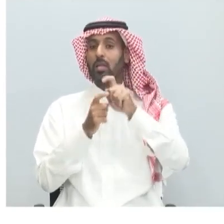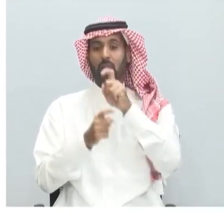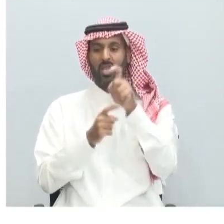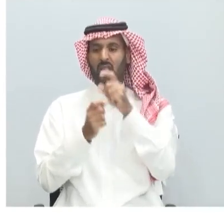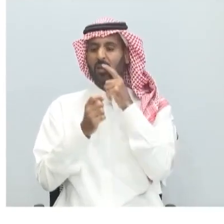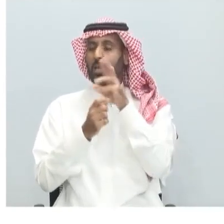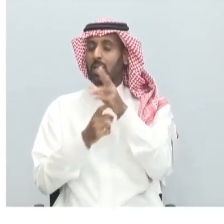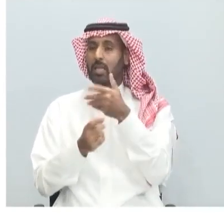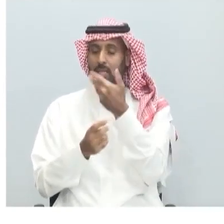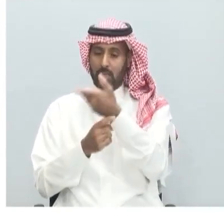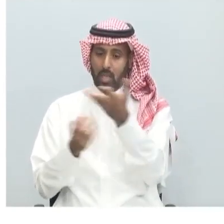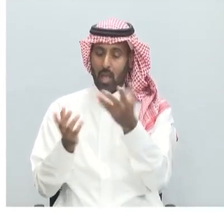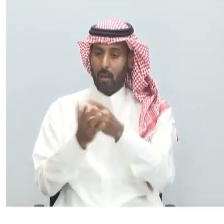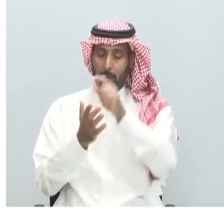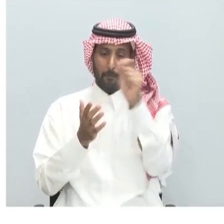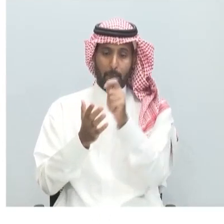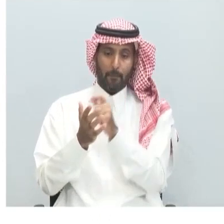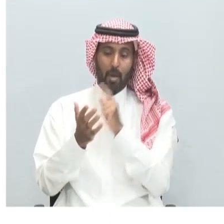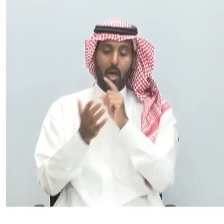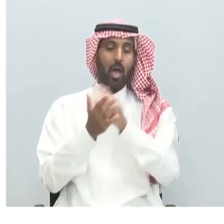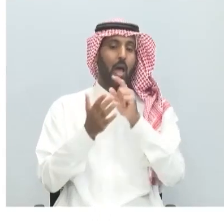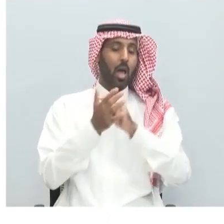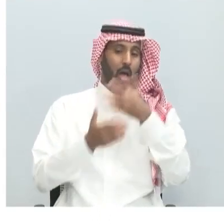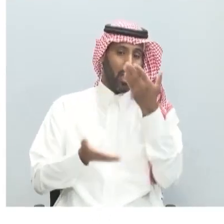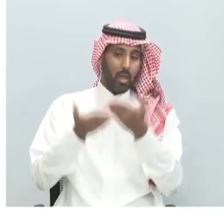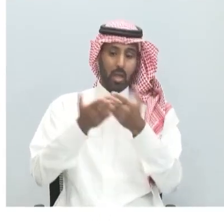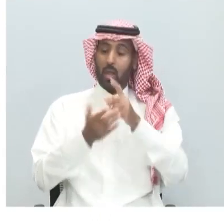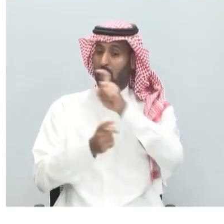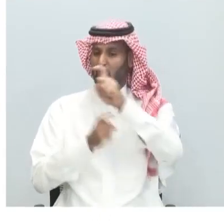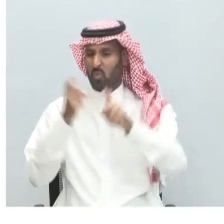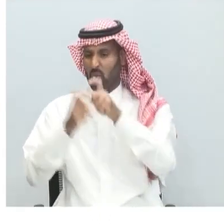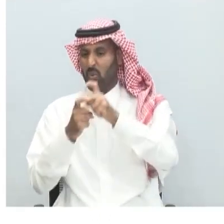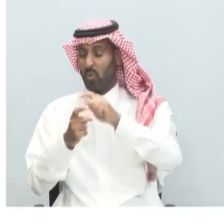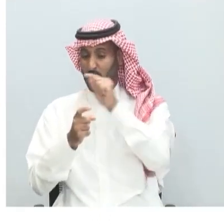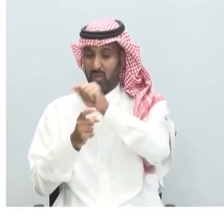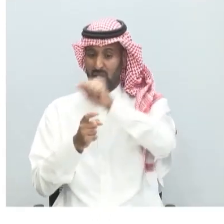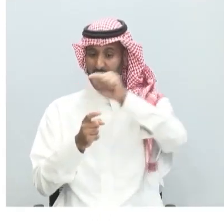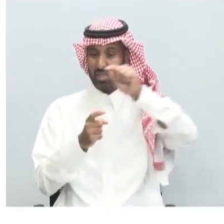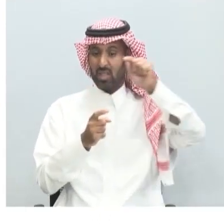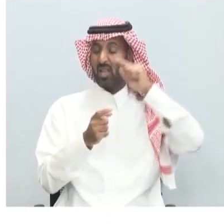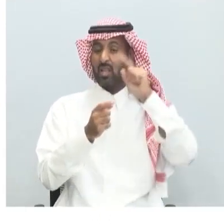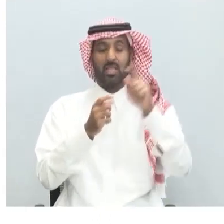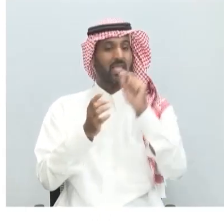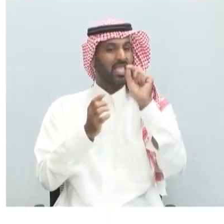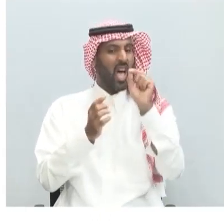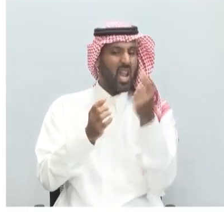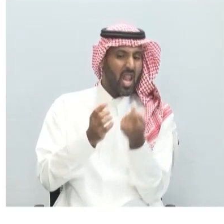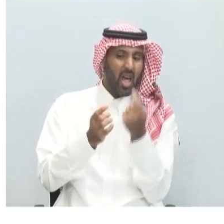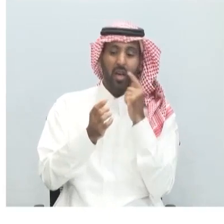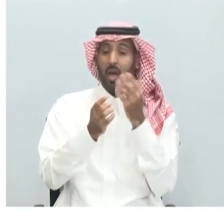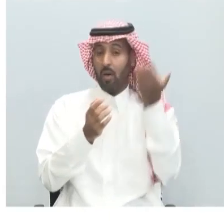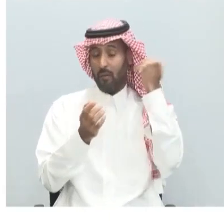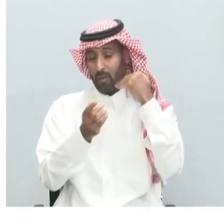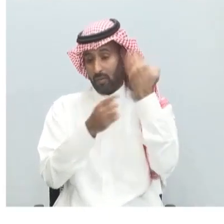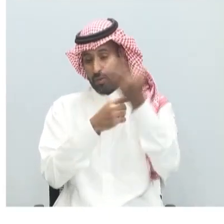النبيل نوضح المقصود بالكترونات التكافؤ ونرسم التمثيل النقطي الالكترونات التكافؤ في الذره هذا سيكون في